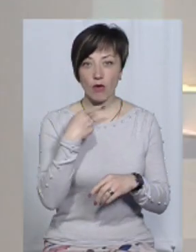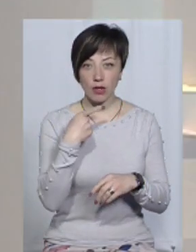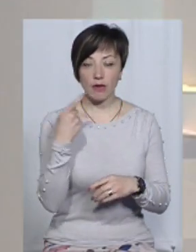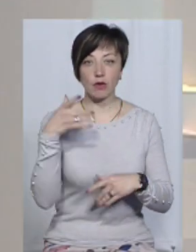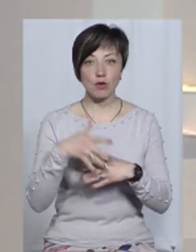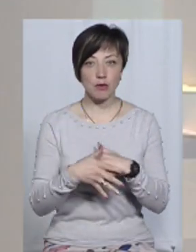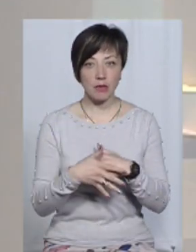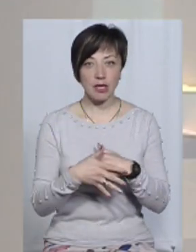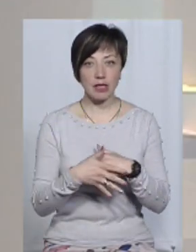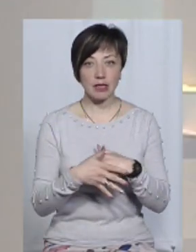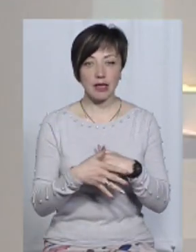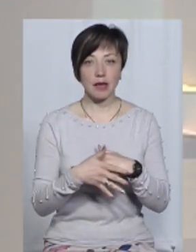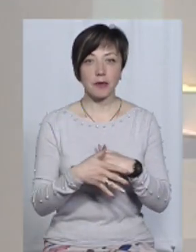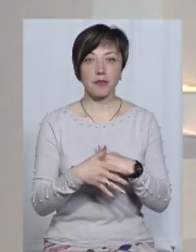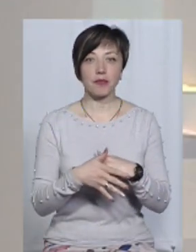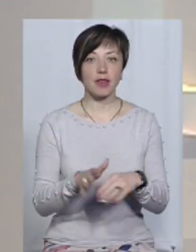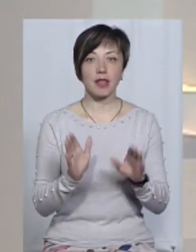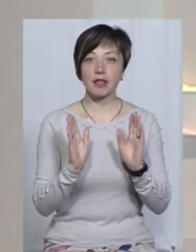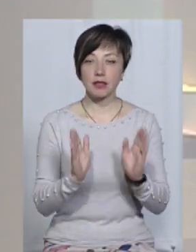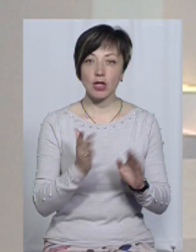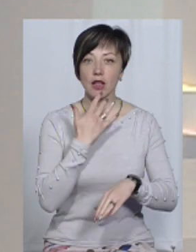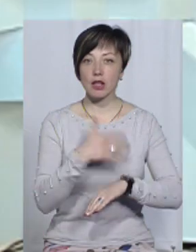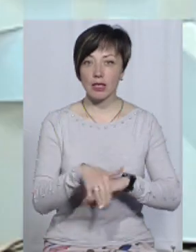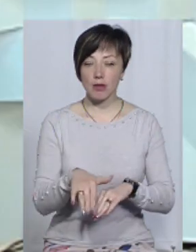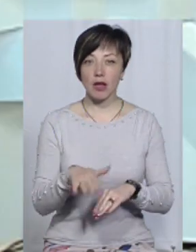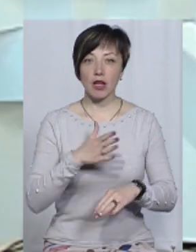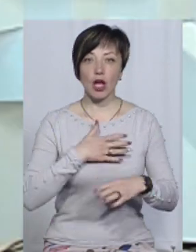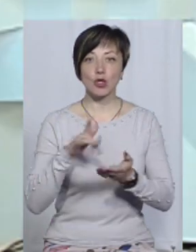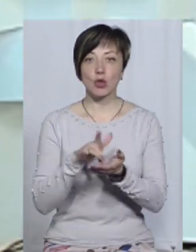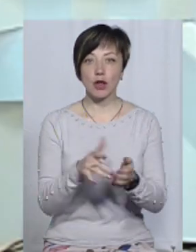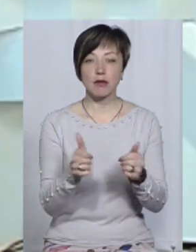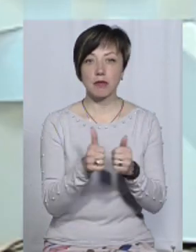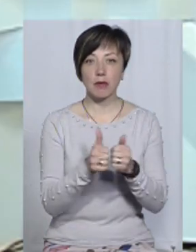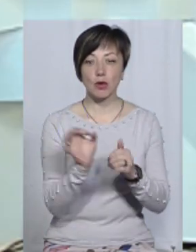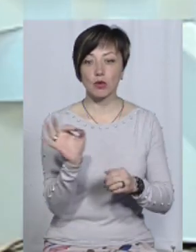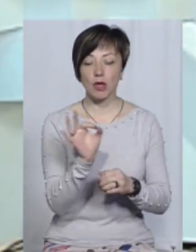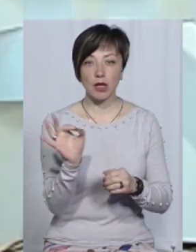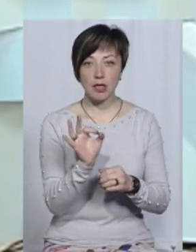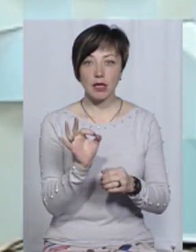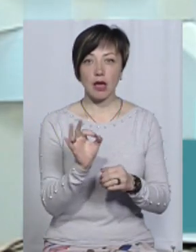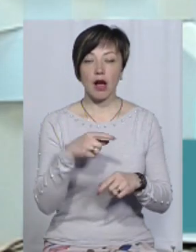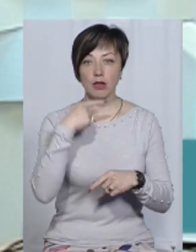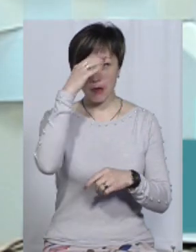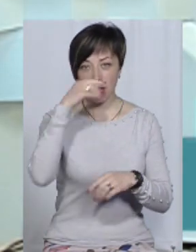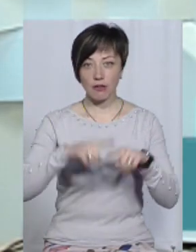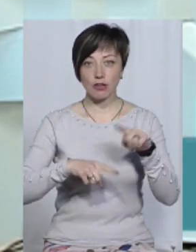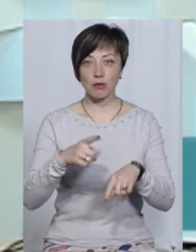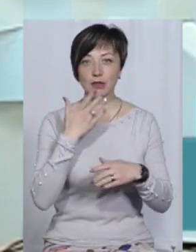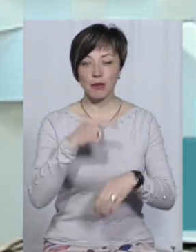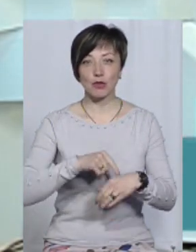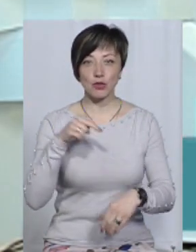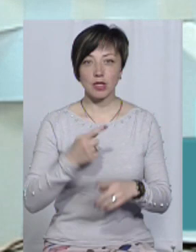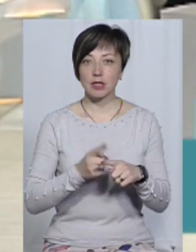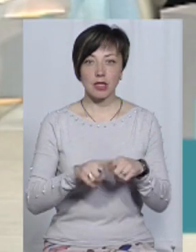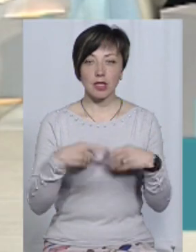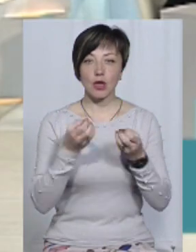тому що ви розумієте, не то, що іноземний, та й наш турист, коли того біотуалета, від якого, як це кажуть, батьківщину по запаху чути,